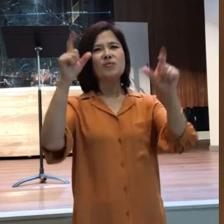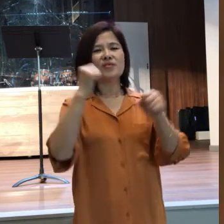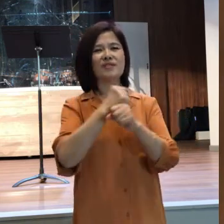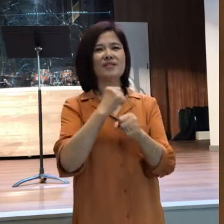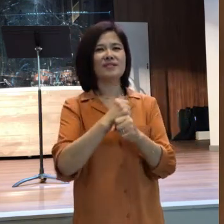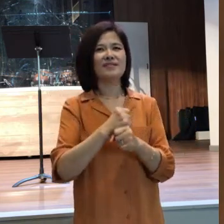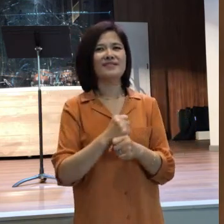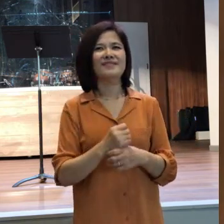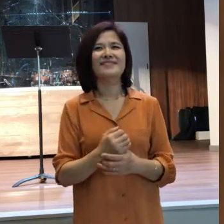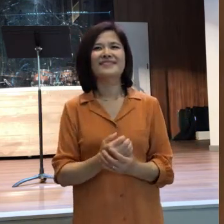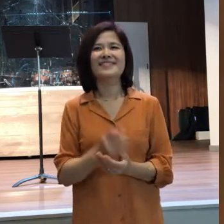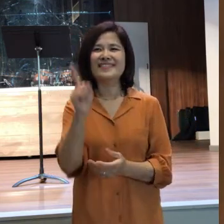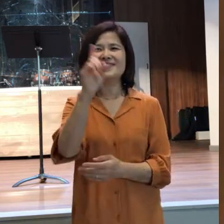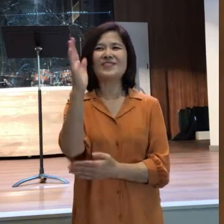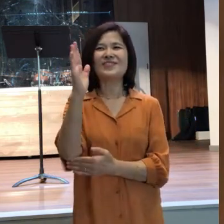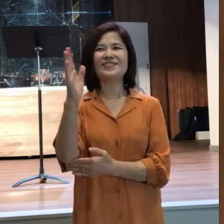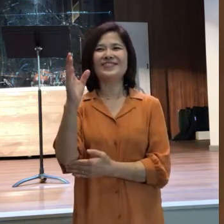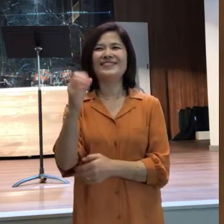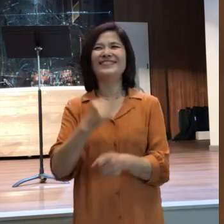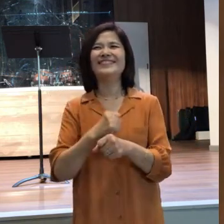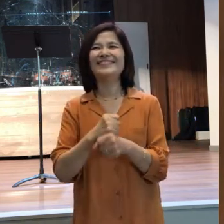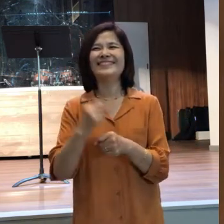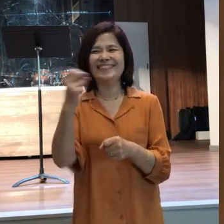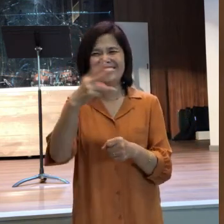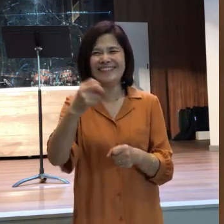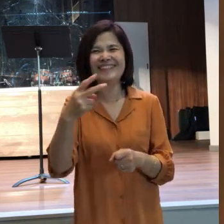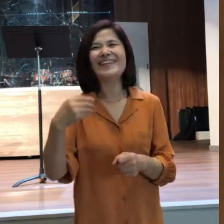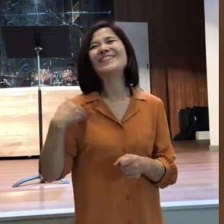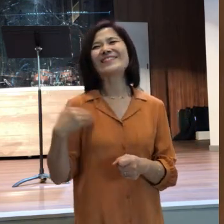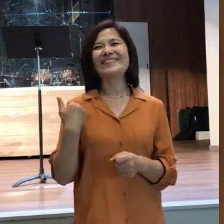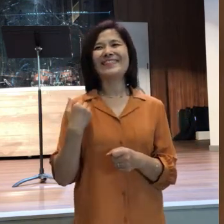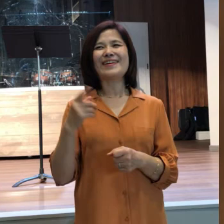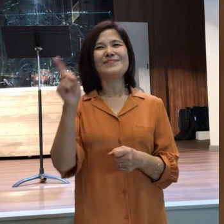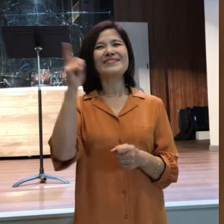자꾸 하는지 모르겠네. 여기 누가 있는 것 같아 자꾸.